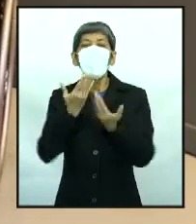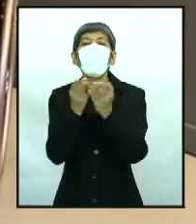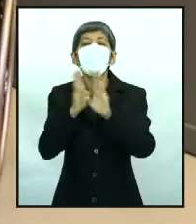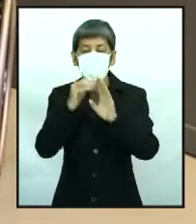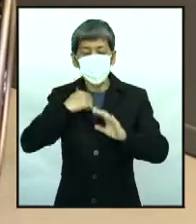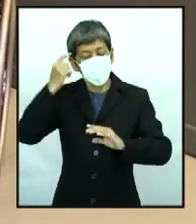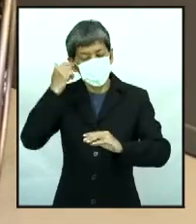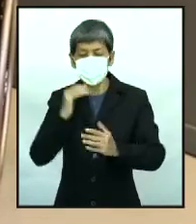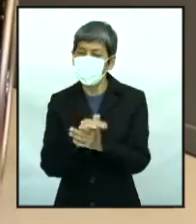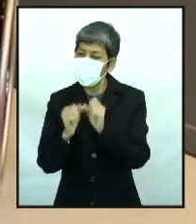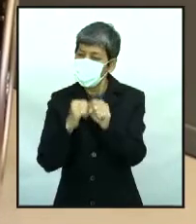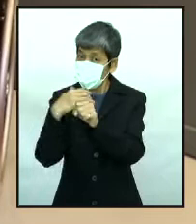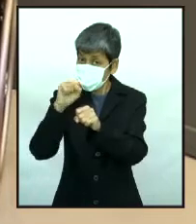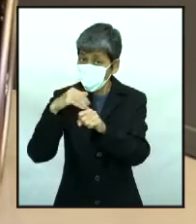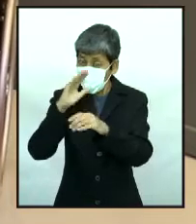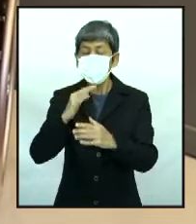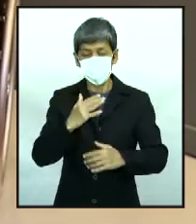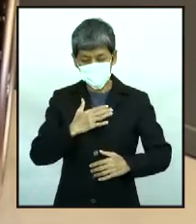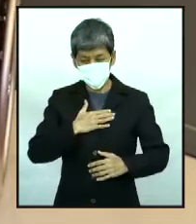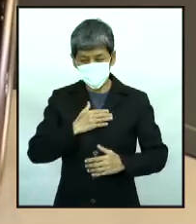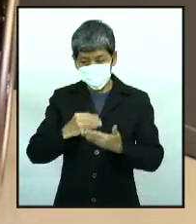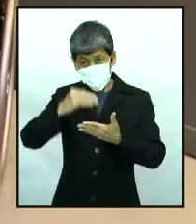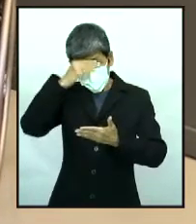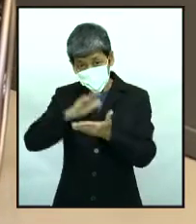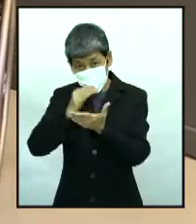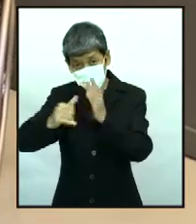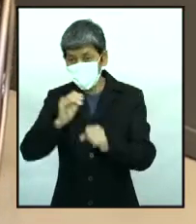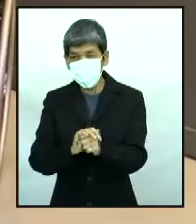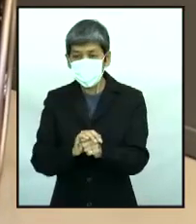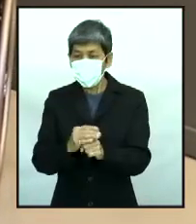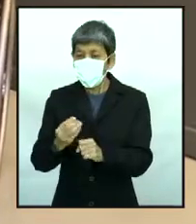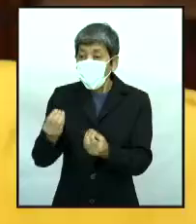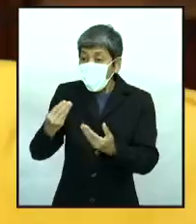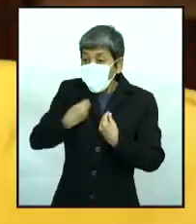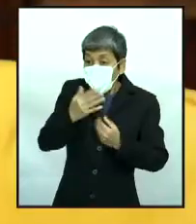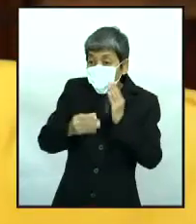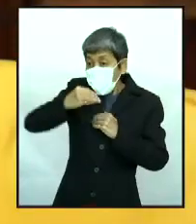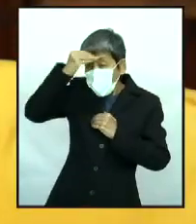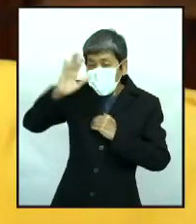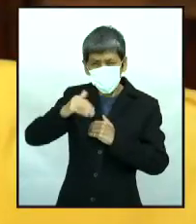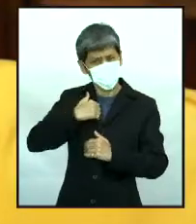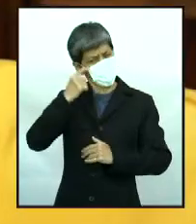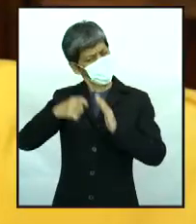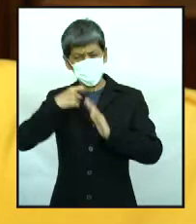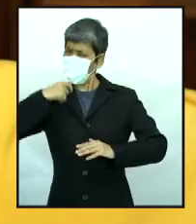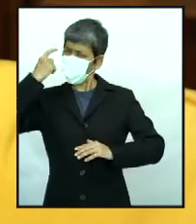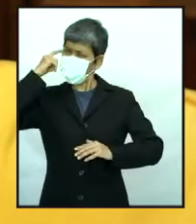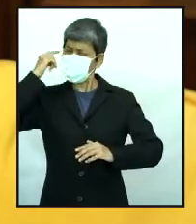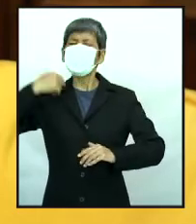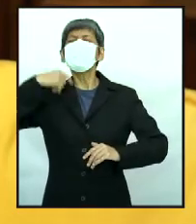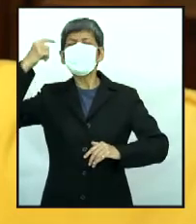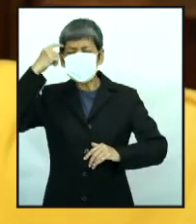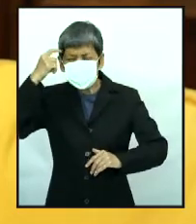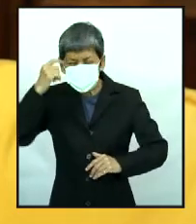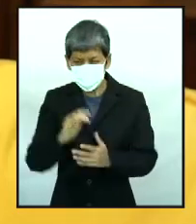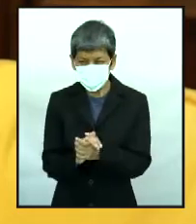จนทั้งอายุ10กว่าพอเขาไปเรียนภาษามือเขาไม่ยอมให้เราเรียนภาษามืออันนี้ไม่ทราบเหตุผลแต่คิดว่าเ